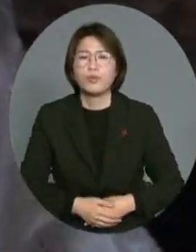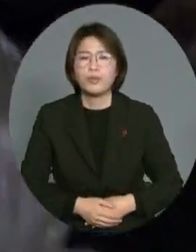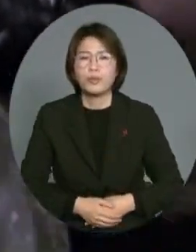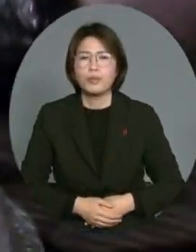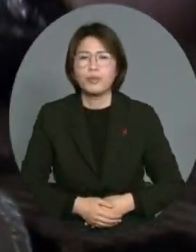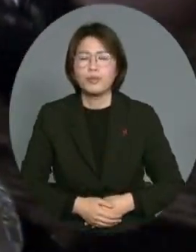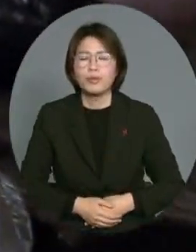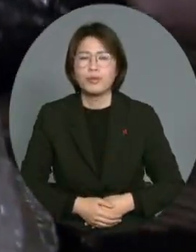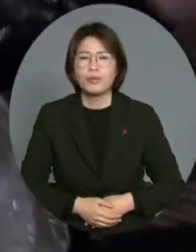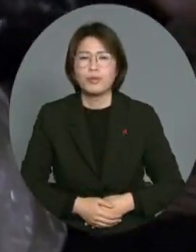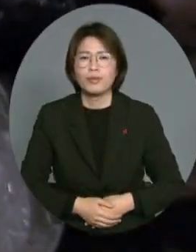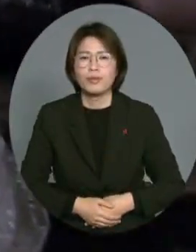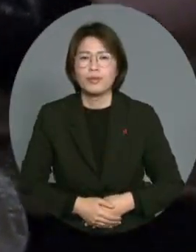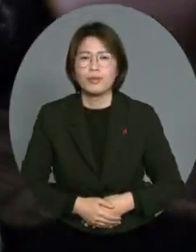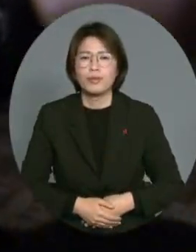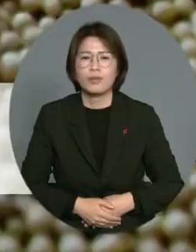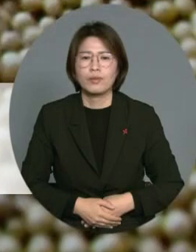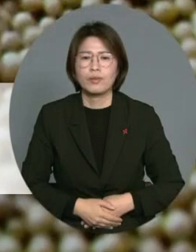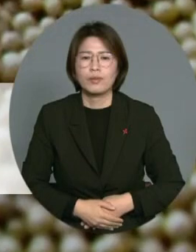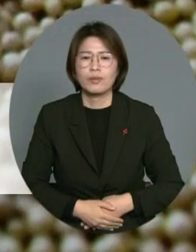뉴스 장미품입니다.